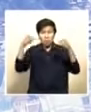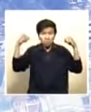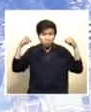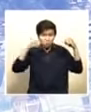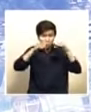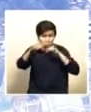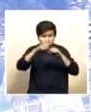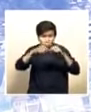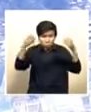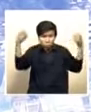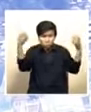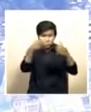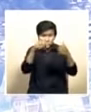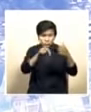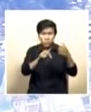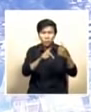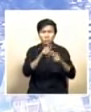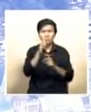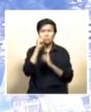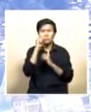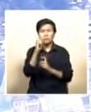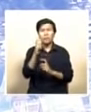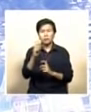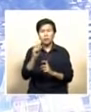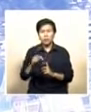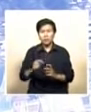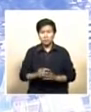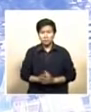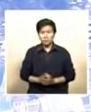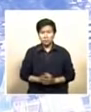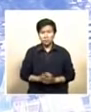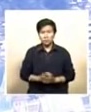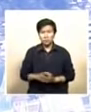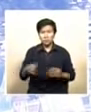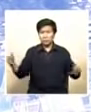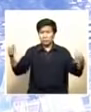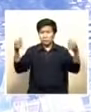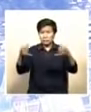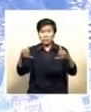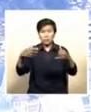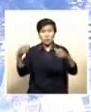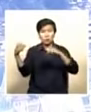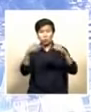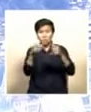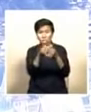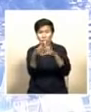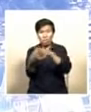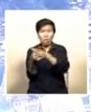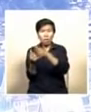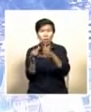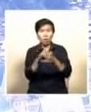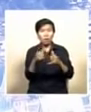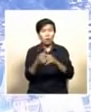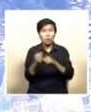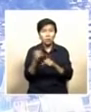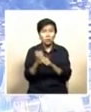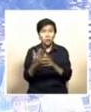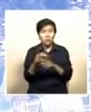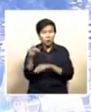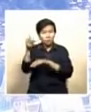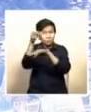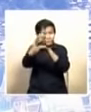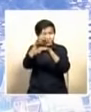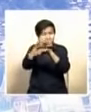กัน social distancing นั้นทุกคนก็เข้าใจแต่ก็ยังมีกิจกรรม